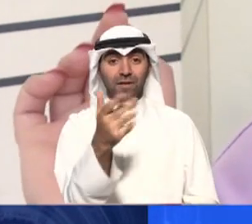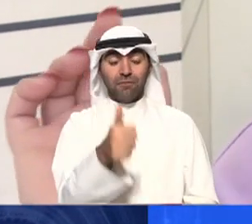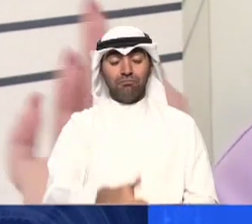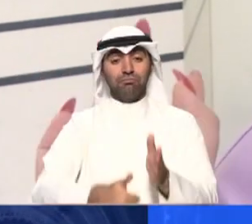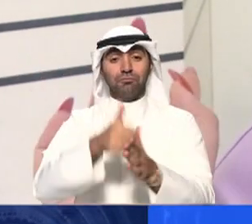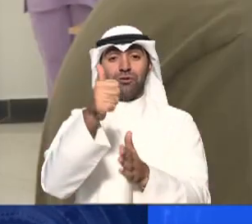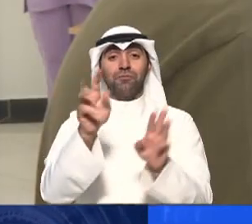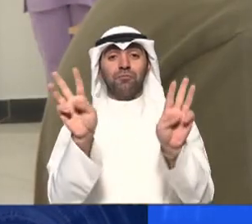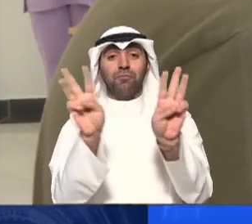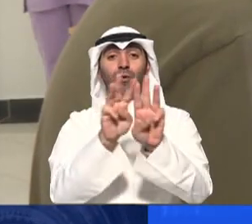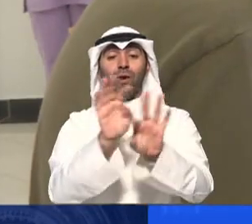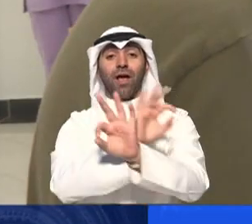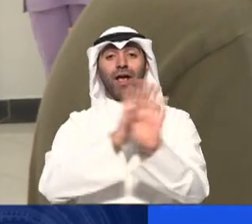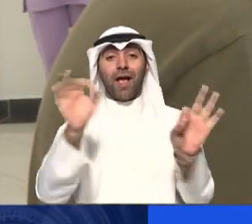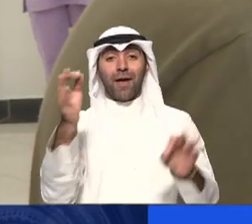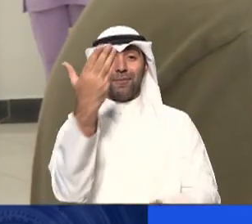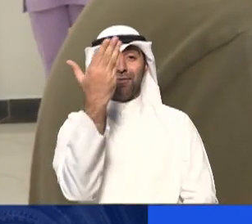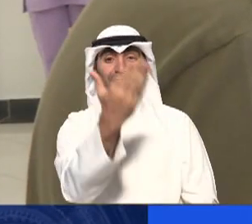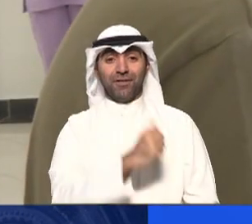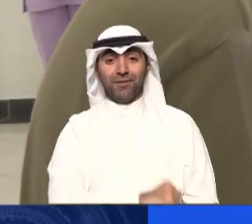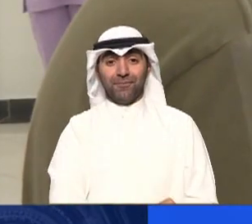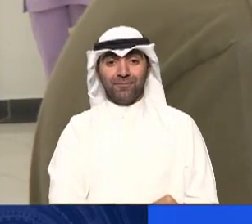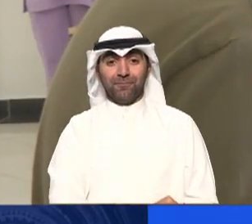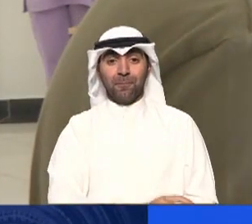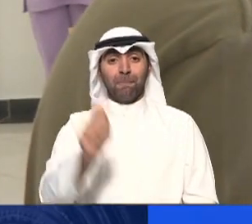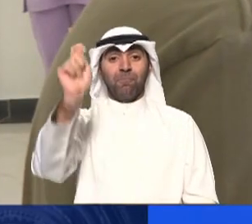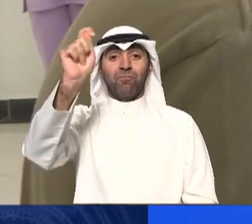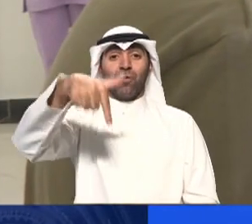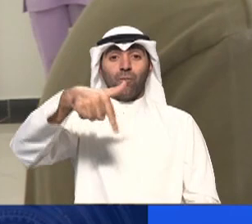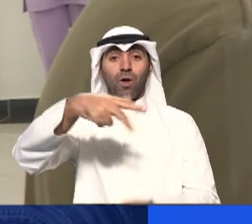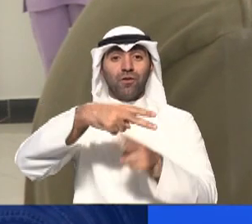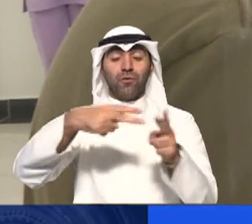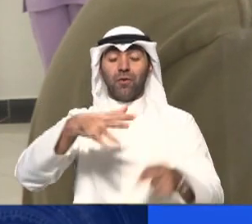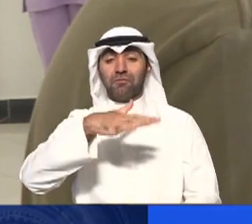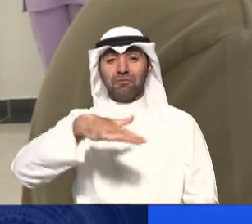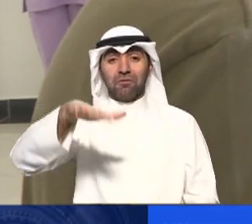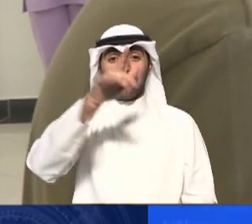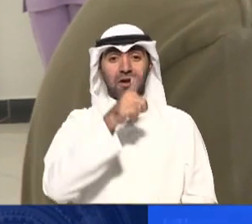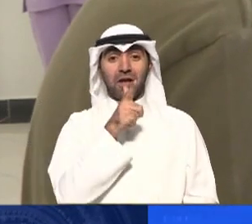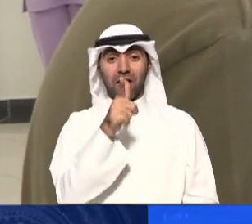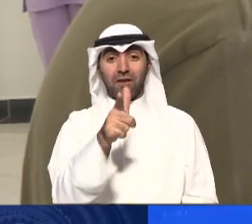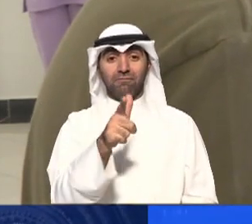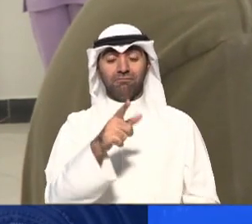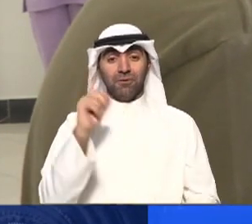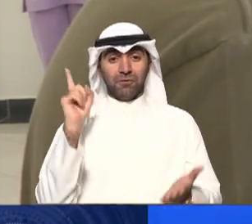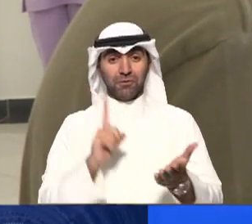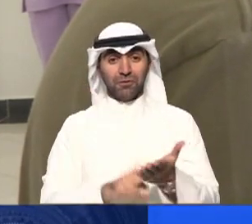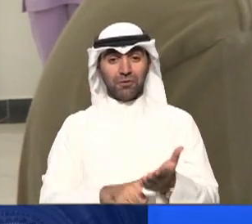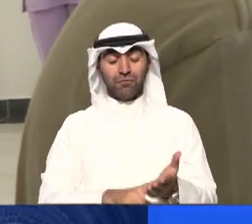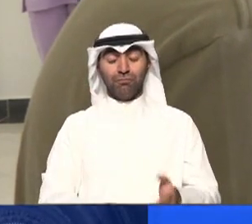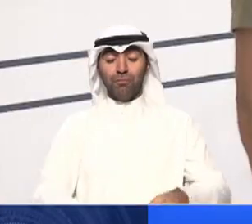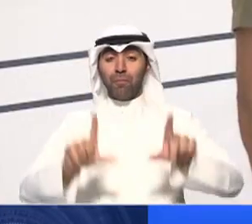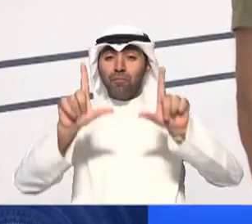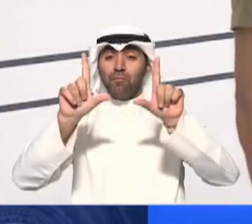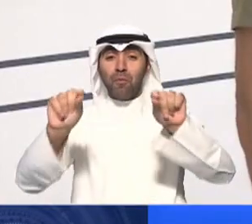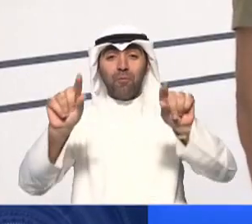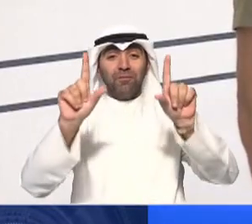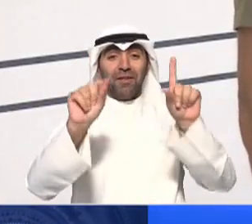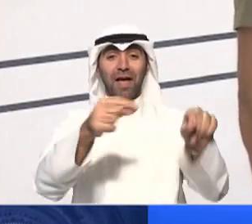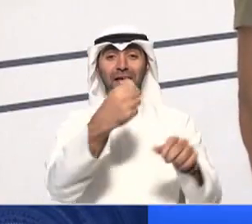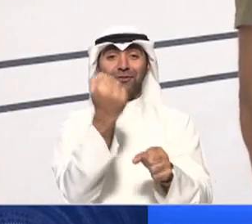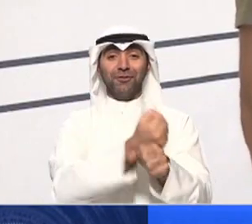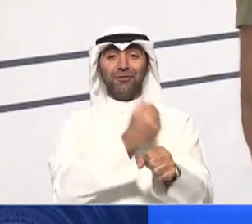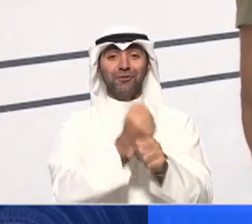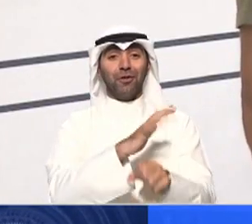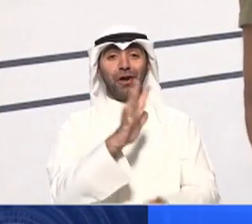حق الاستقبال. المواطنون ثمنوا هذه الخدمة التي فرضت نفسها في هذه الظروف الراهنة ولها ثمار إيجابية